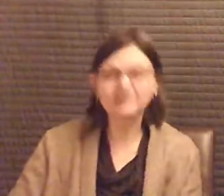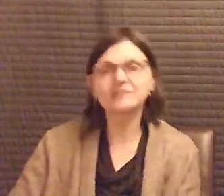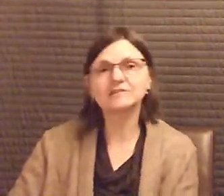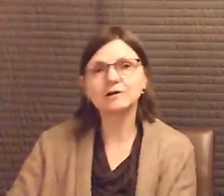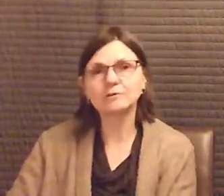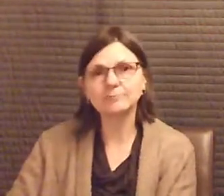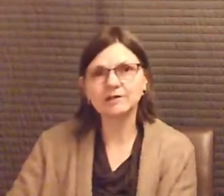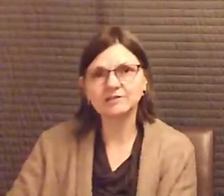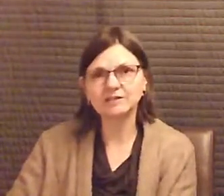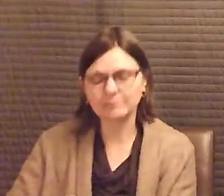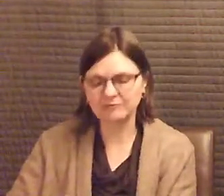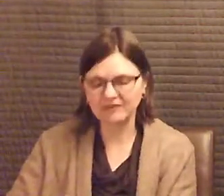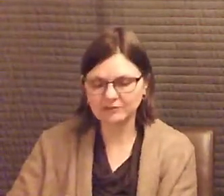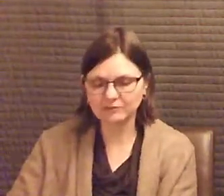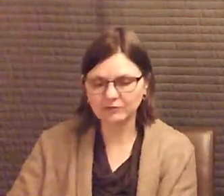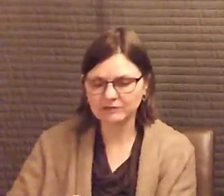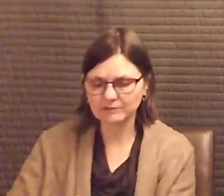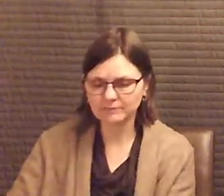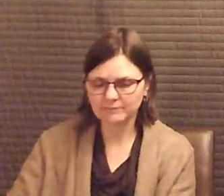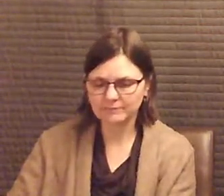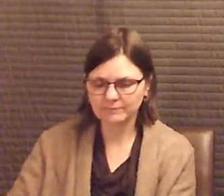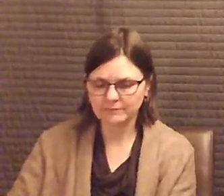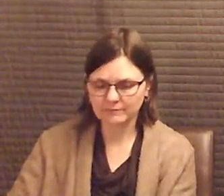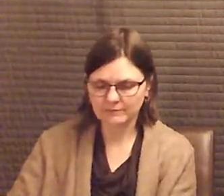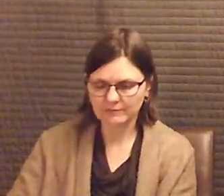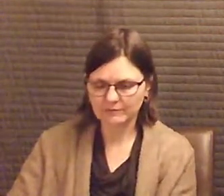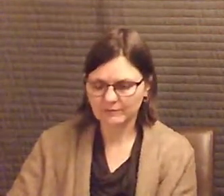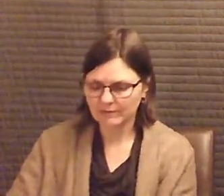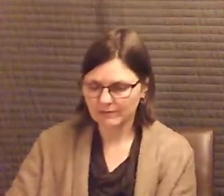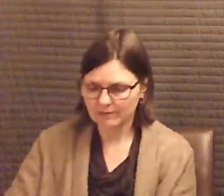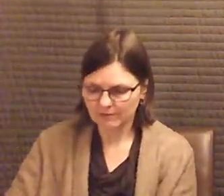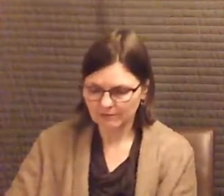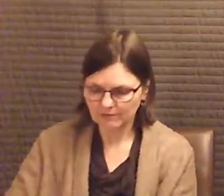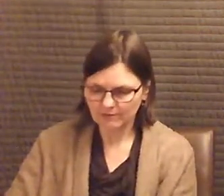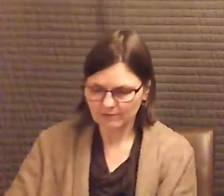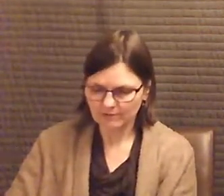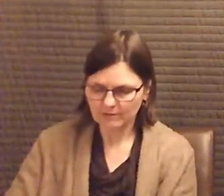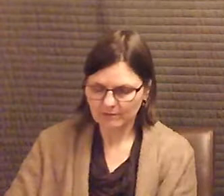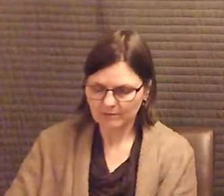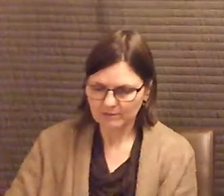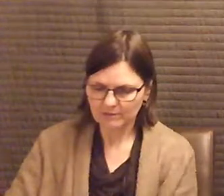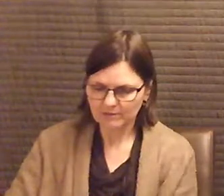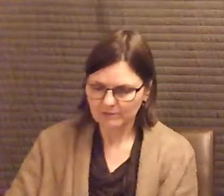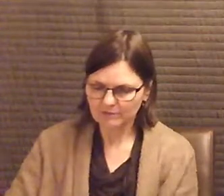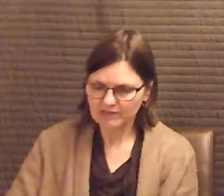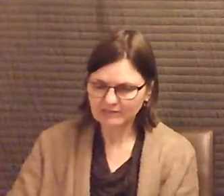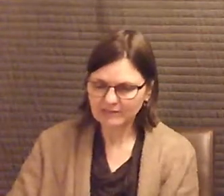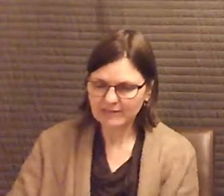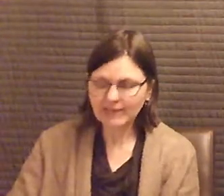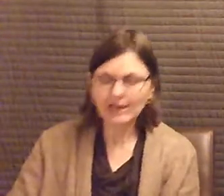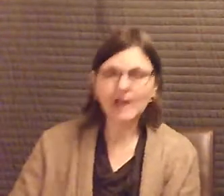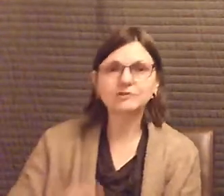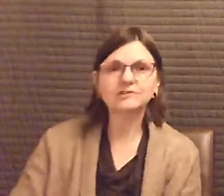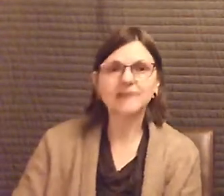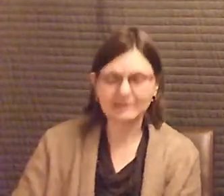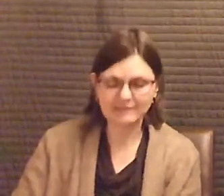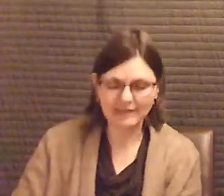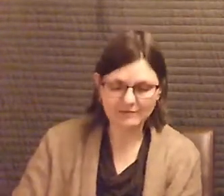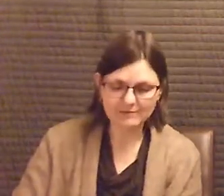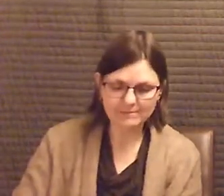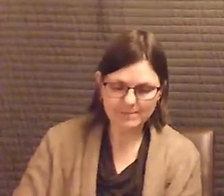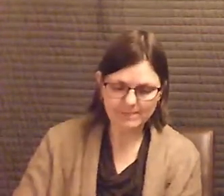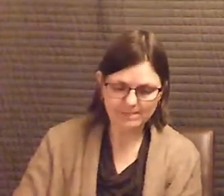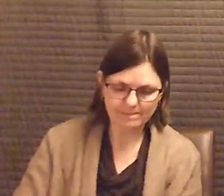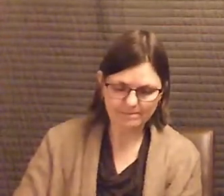wat de december bij dat je bevestigd wordt what you speak out plus-teken mijn harde wijze is ja dus 7 is 8 en 9 uit je saaie